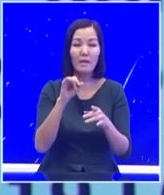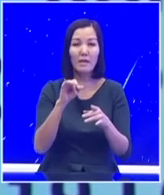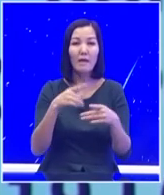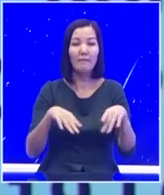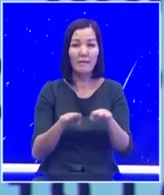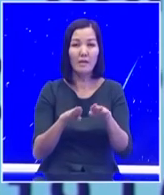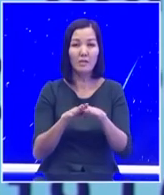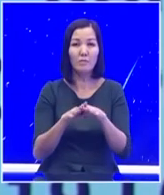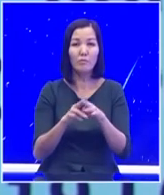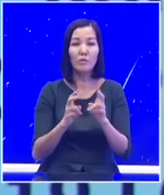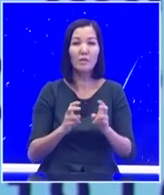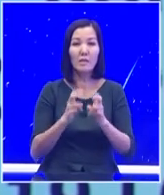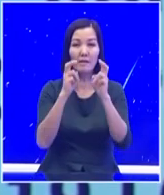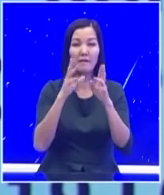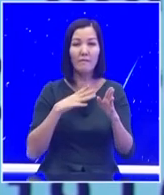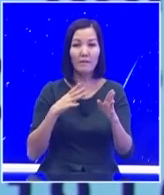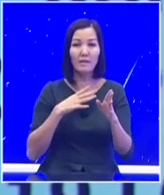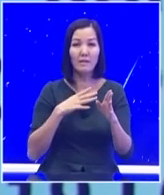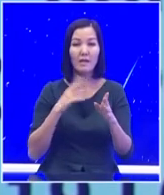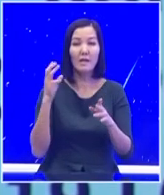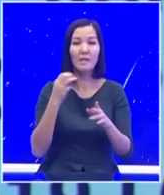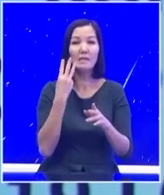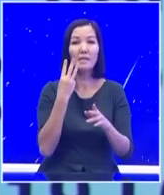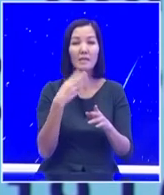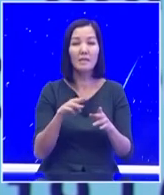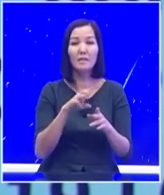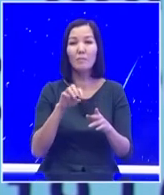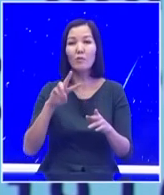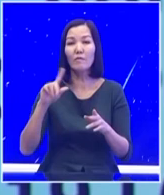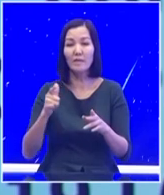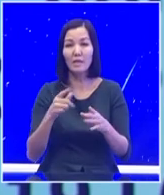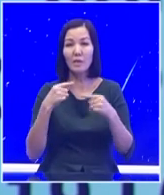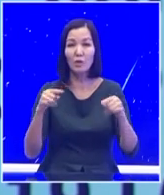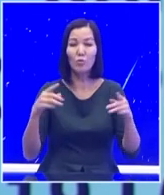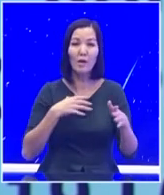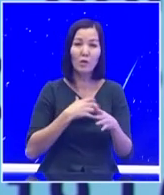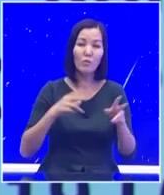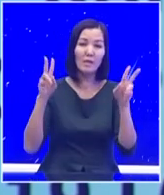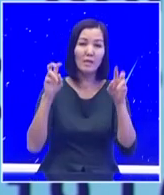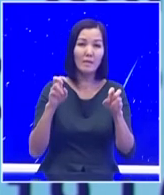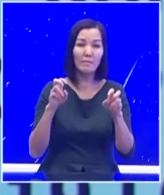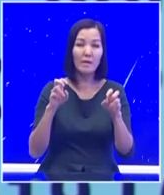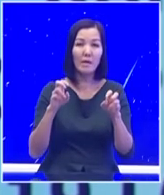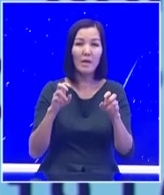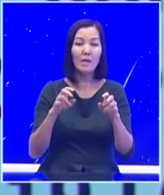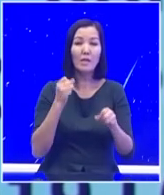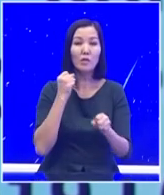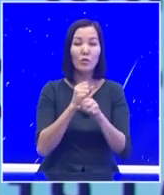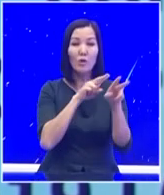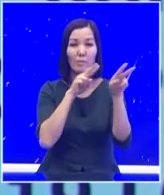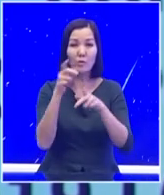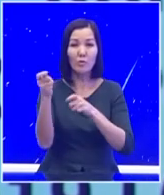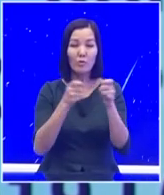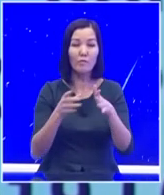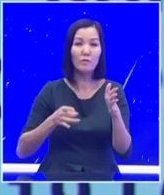также будет лифт. На этот проект выделено 330 миллионов тенге. Эти и другие актуальные темы должны быть на строгом контроле